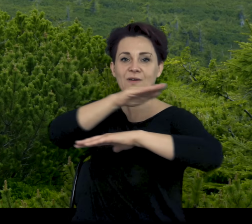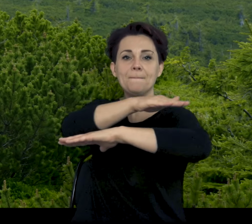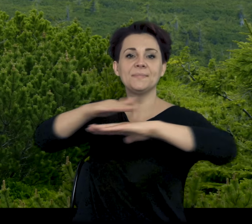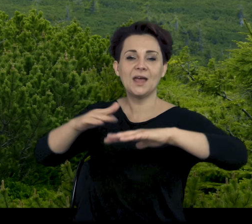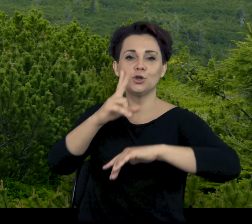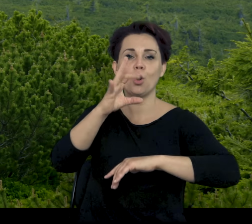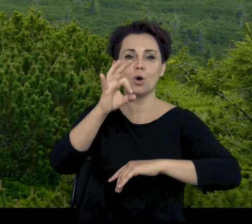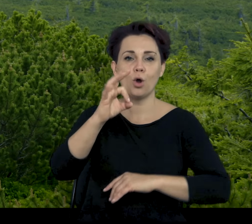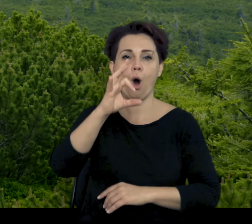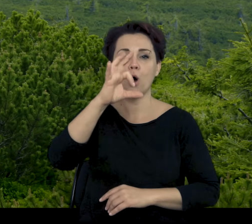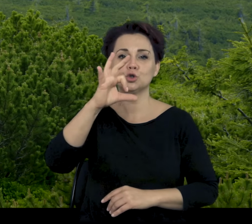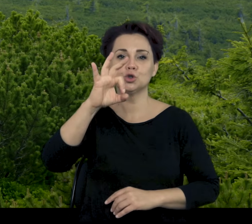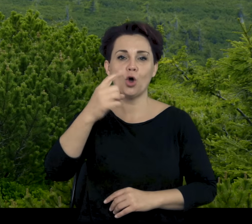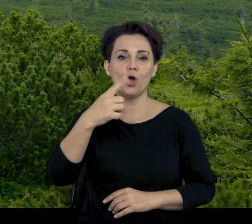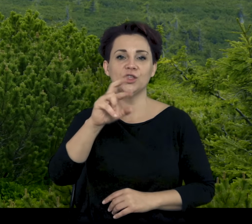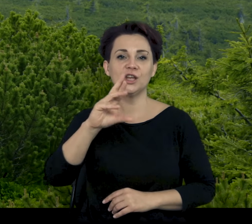kosodrzewiny.